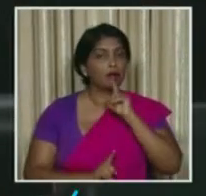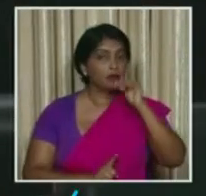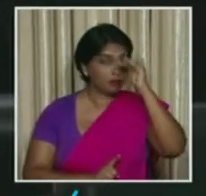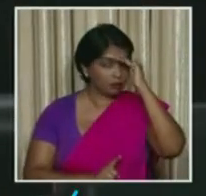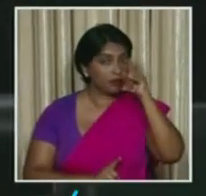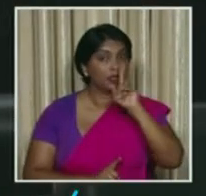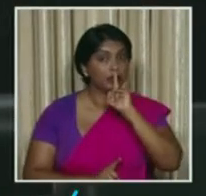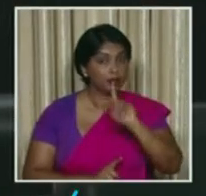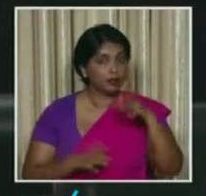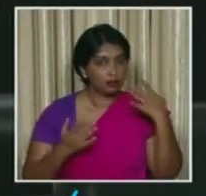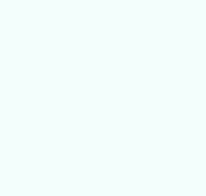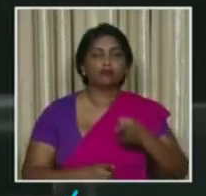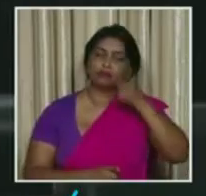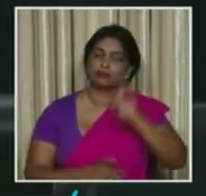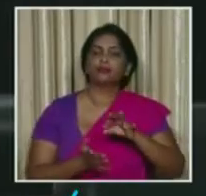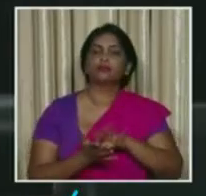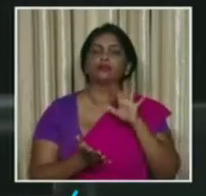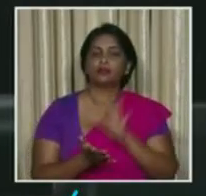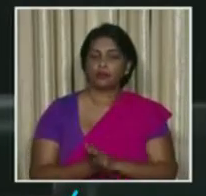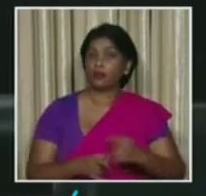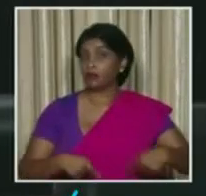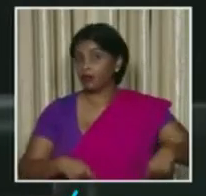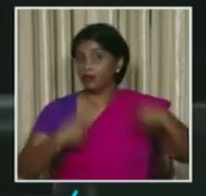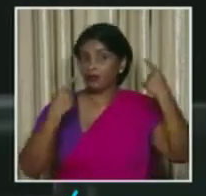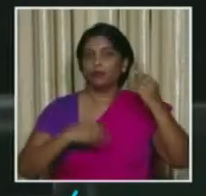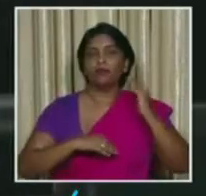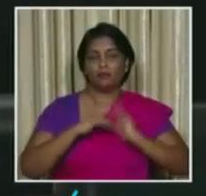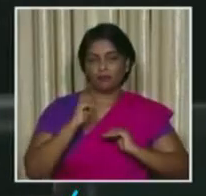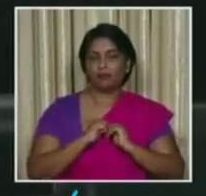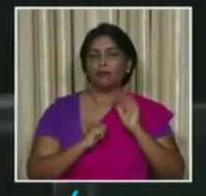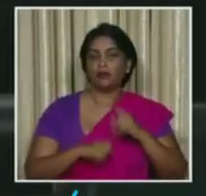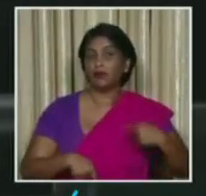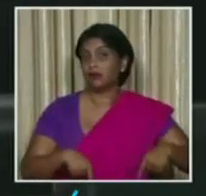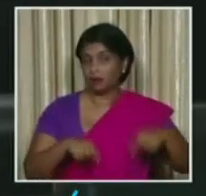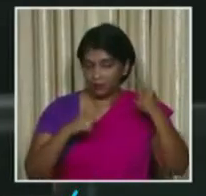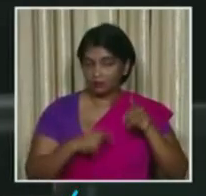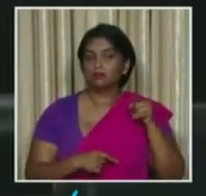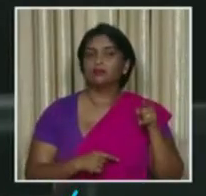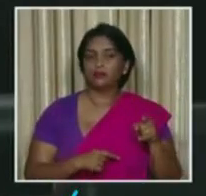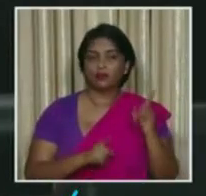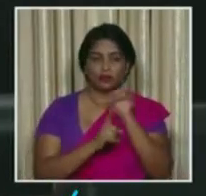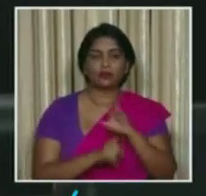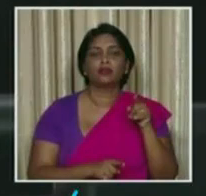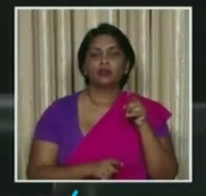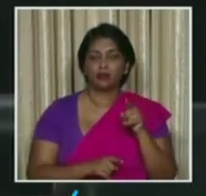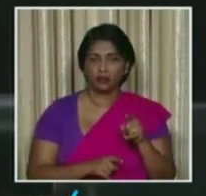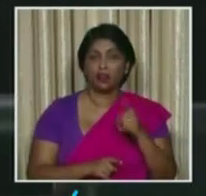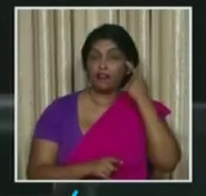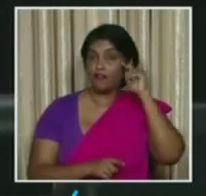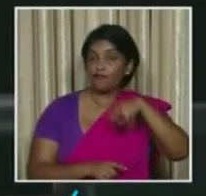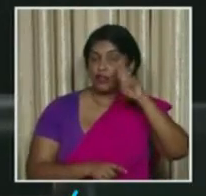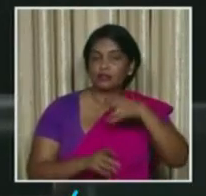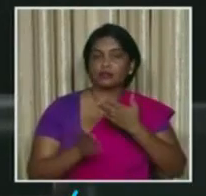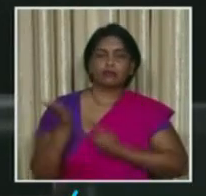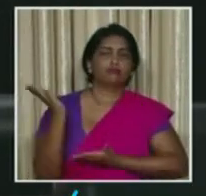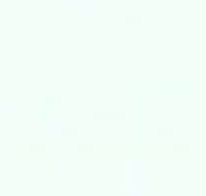කතානායකතුමා තීන්දුවක් දුන්නම ඒක තීන්දුවක්. ඒක චැලෙන්ජ් කරන ක්‍රමයක් තියෙනවා. චැලෙන්ජ් කරනවා කරන්න තියෙන එකම දේ ඔබතුමාට විශ්වාසමන්